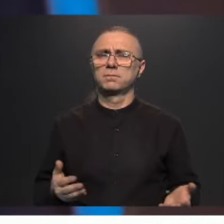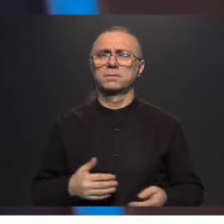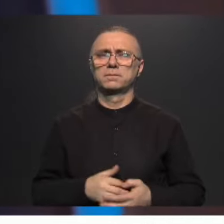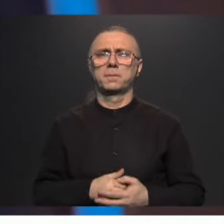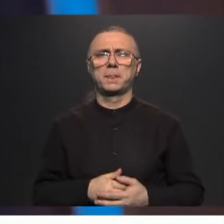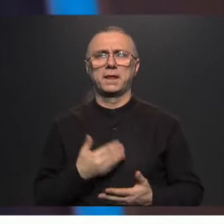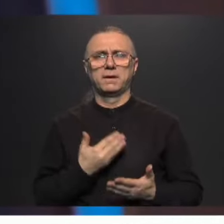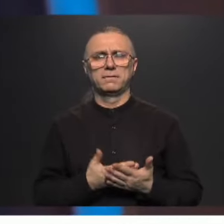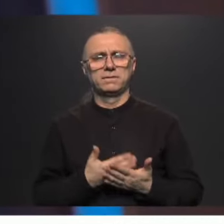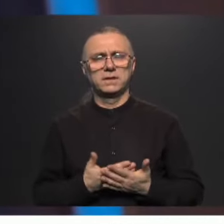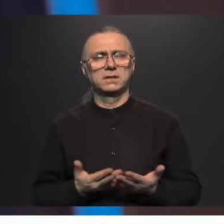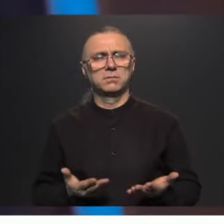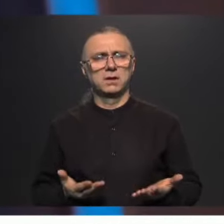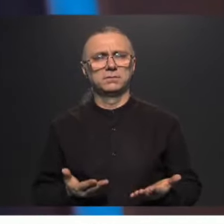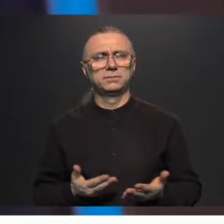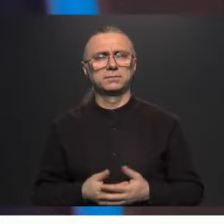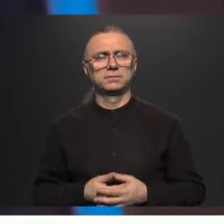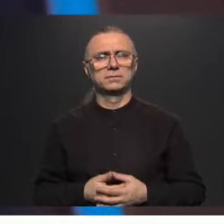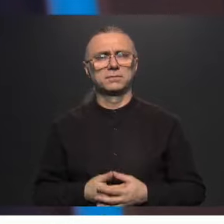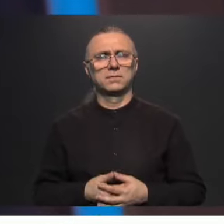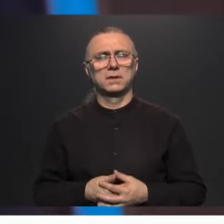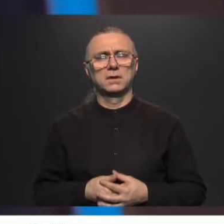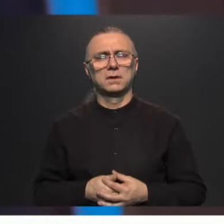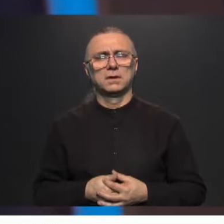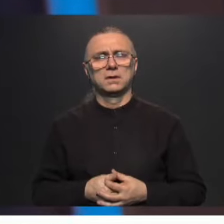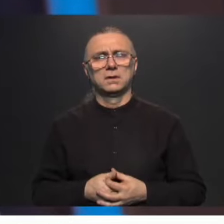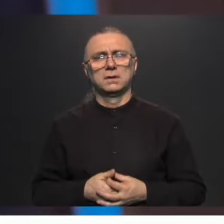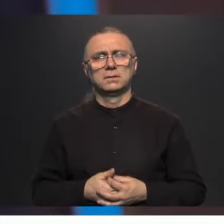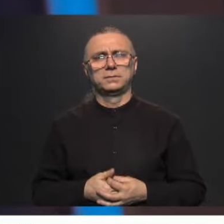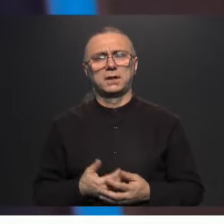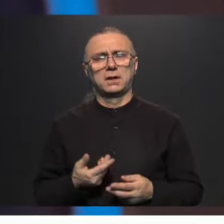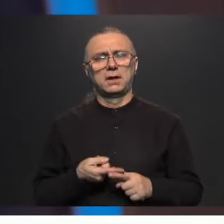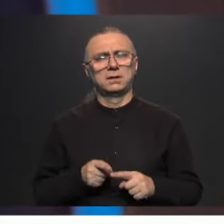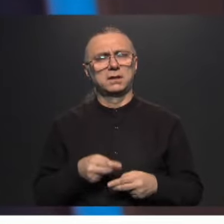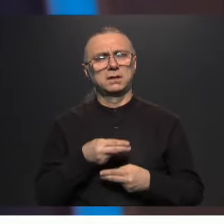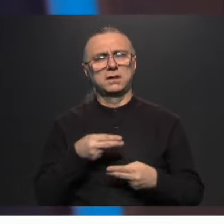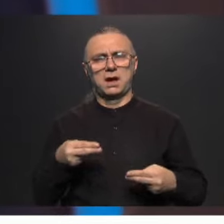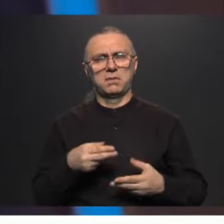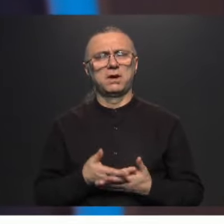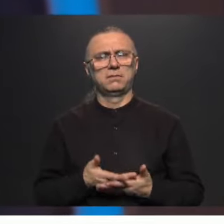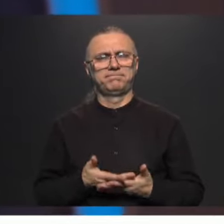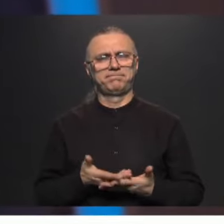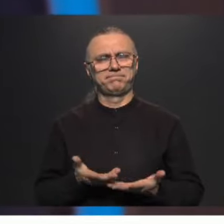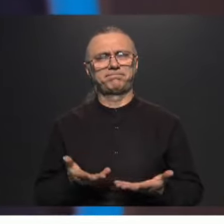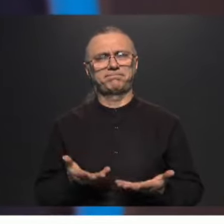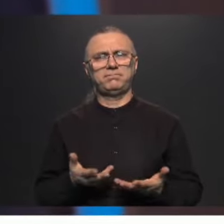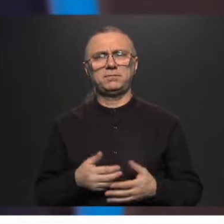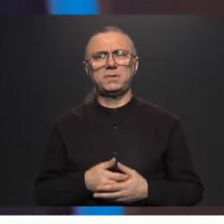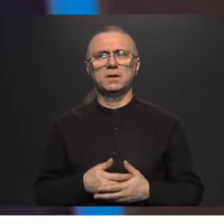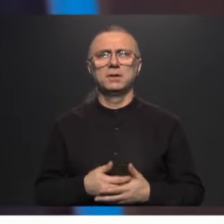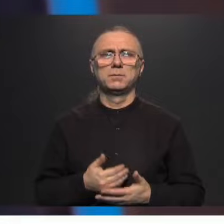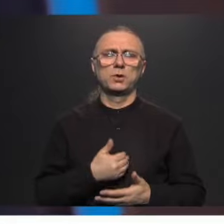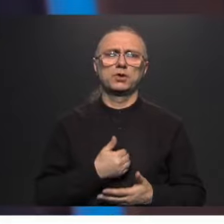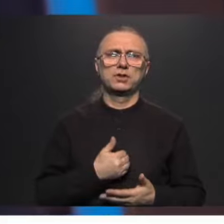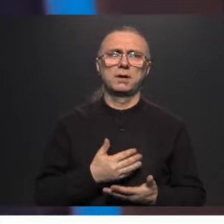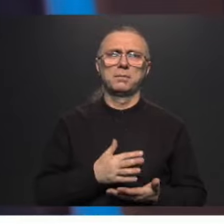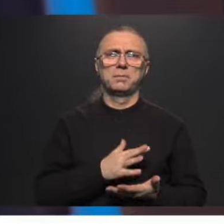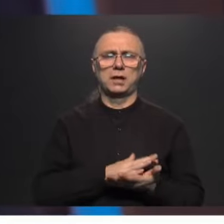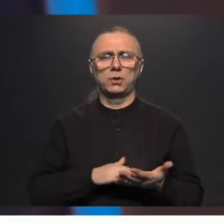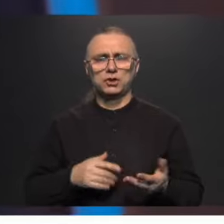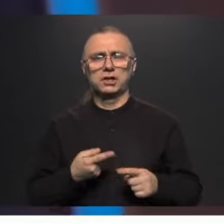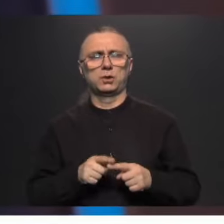видимо, он уже личность, и просто человек не до конца раскрыл вопрос. Конечно, эта тема, это бич 21 века, и очень бы мне хотелось продолжить сейчас с вами